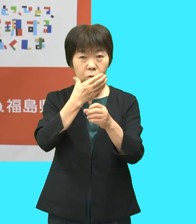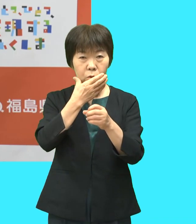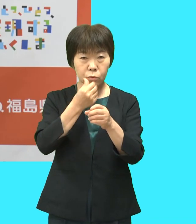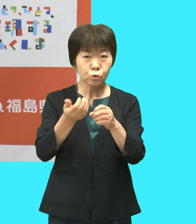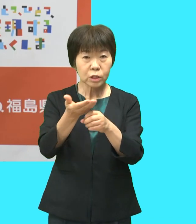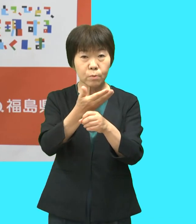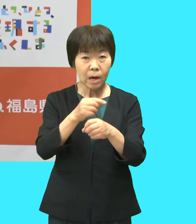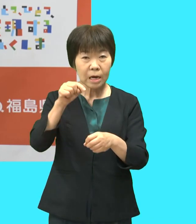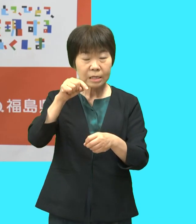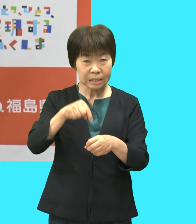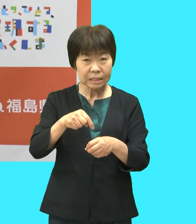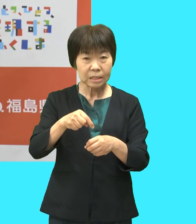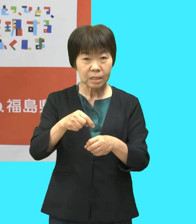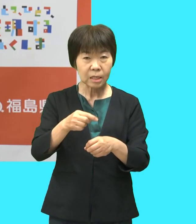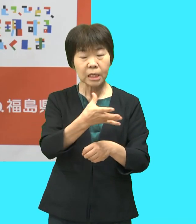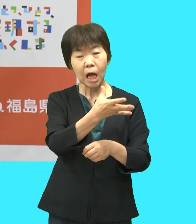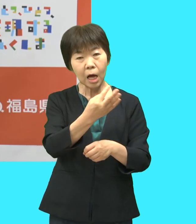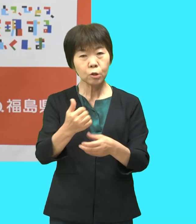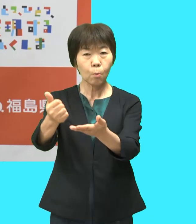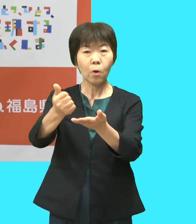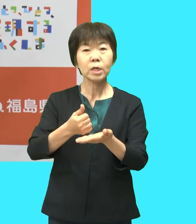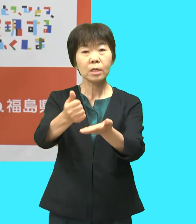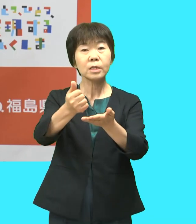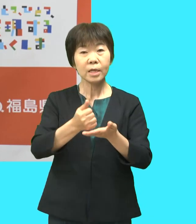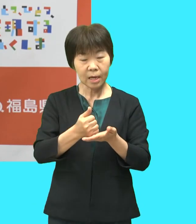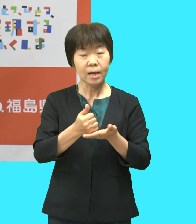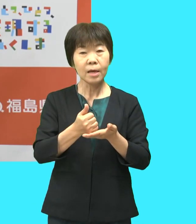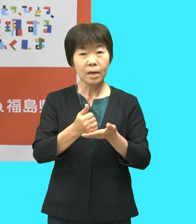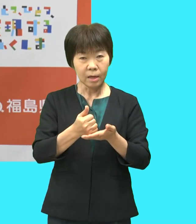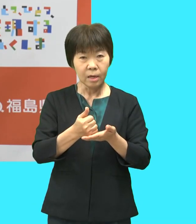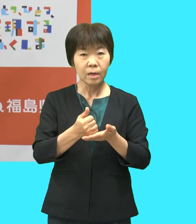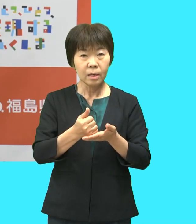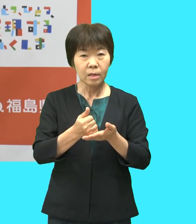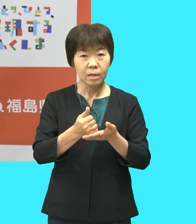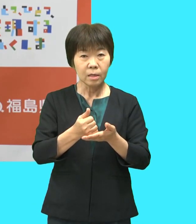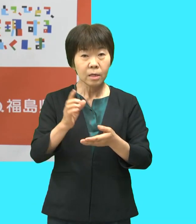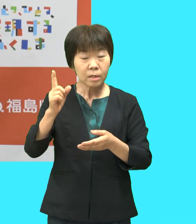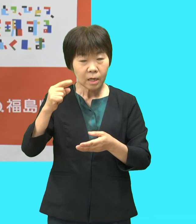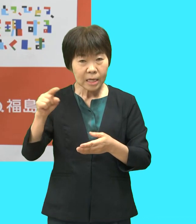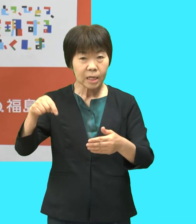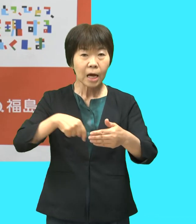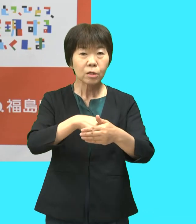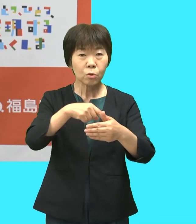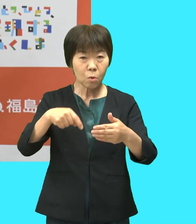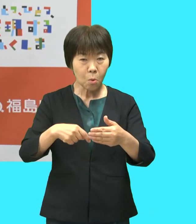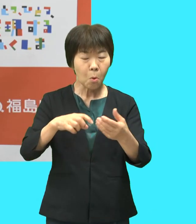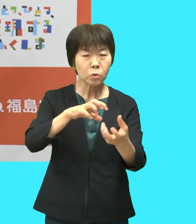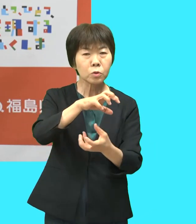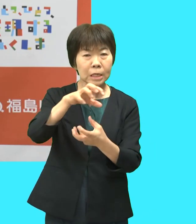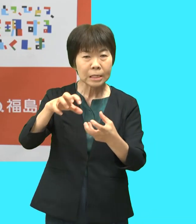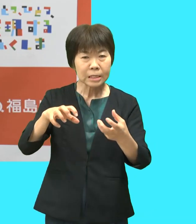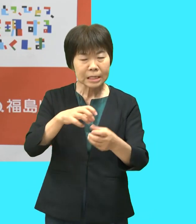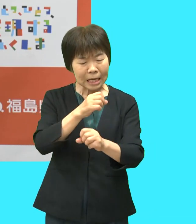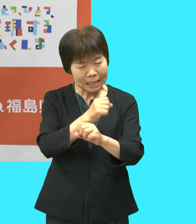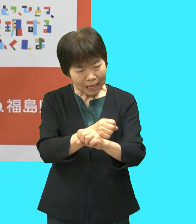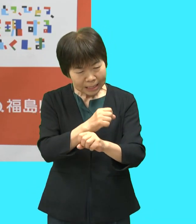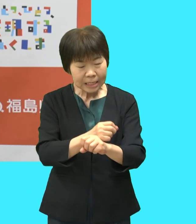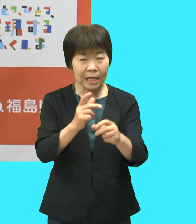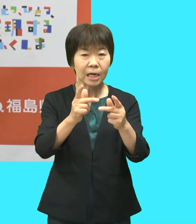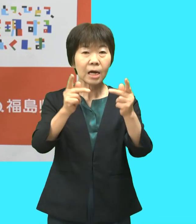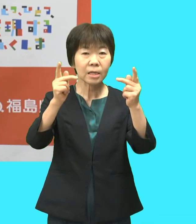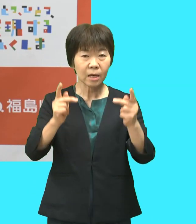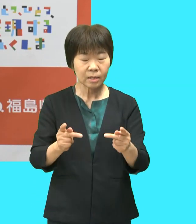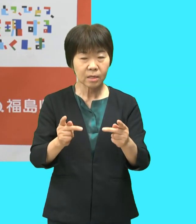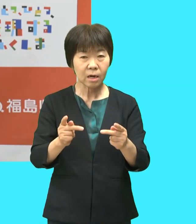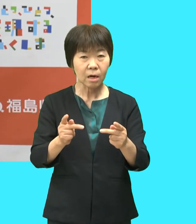に足を幾度も運んでいただきながら、福島県のこの複雑で困難な課題を抱え